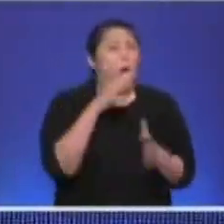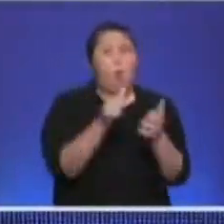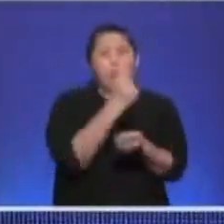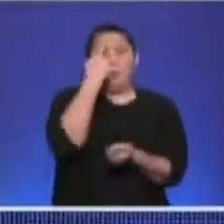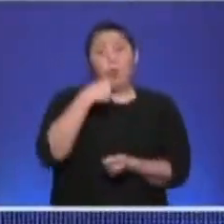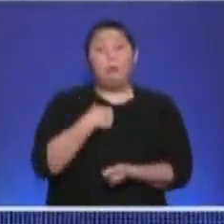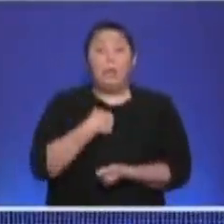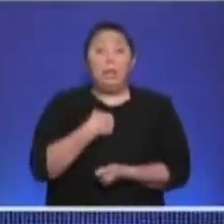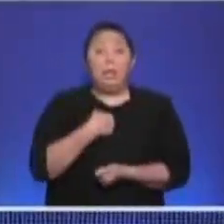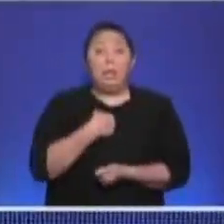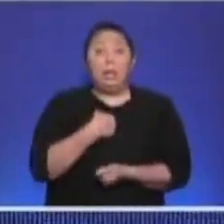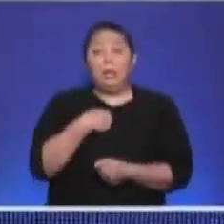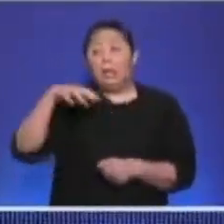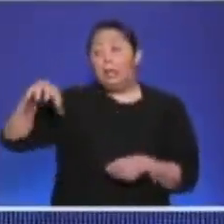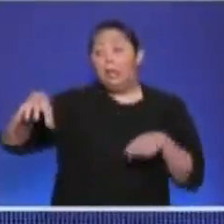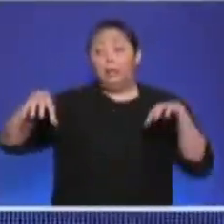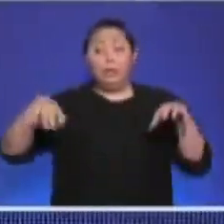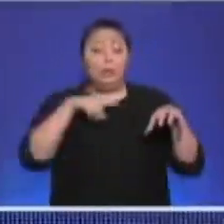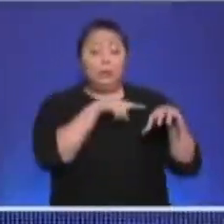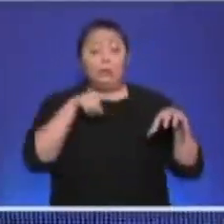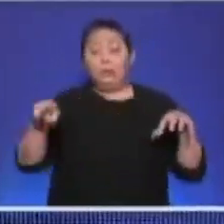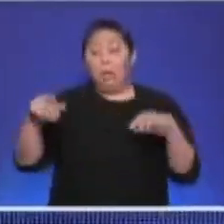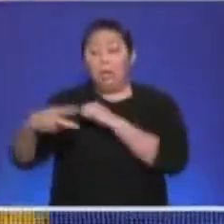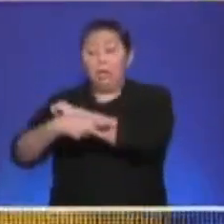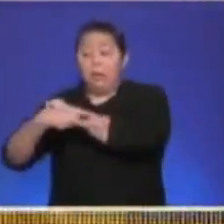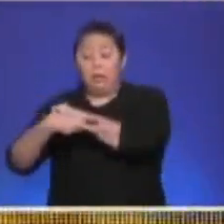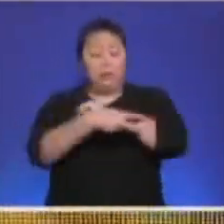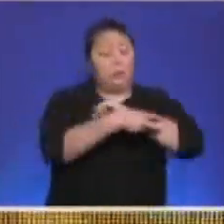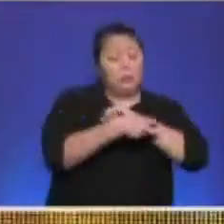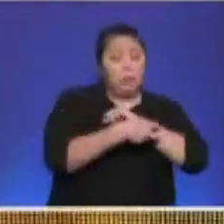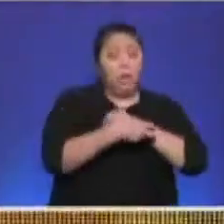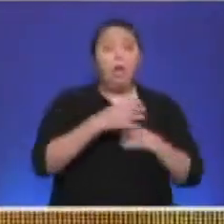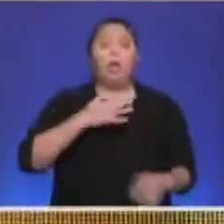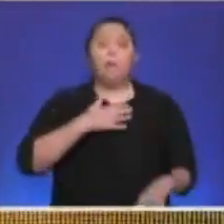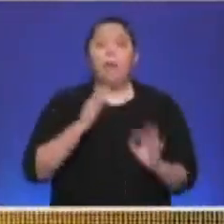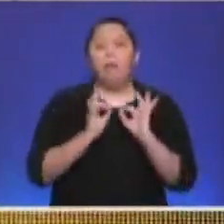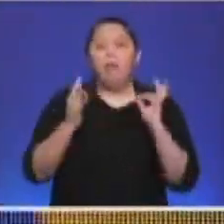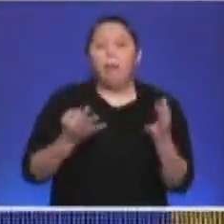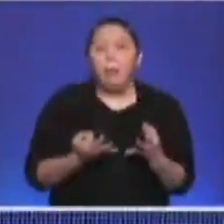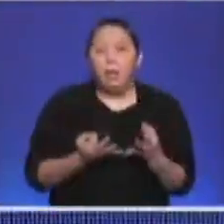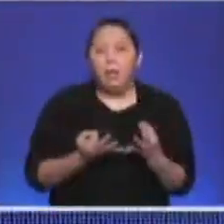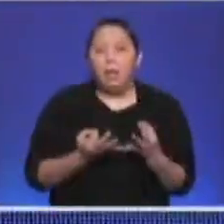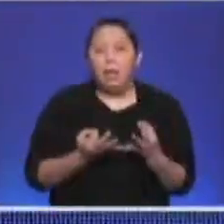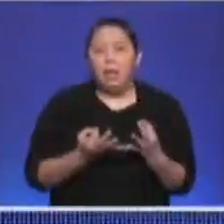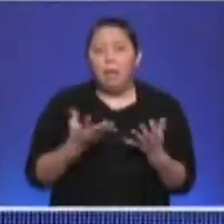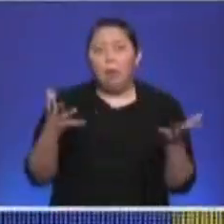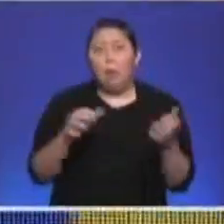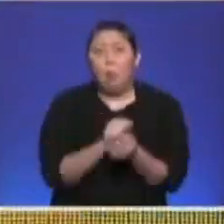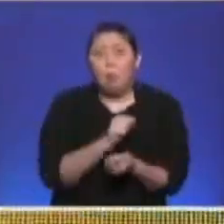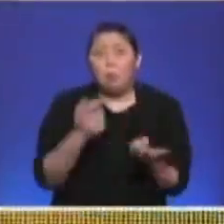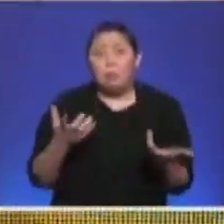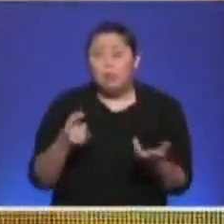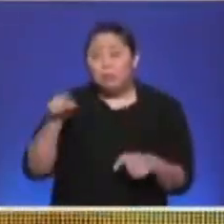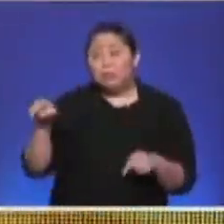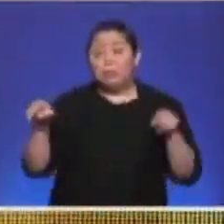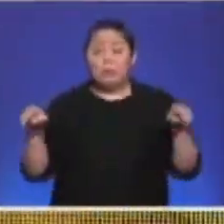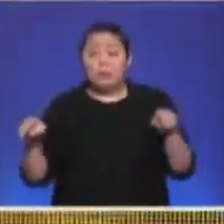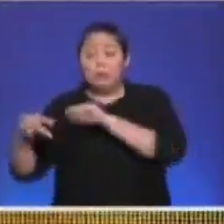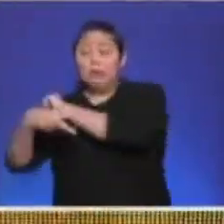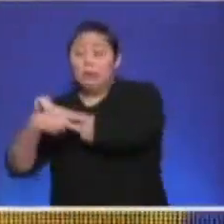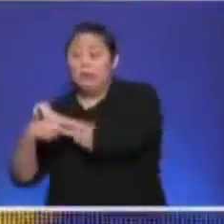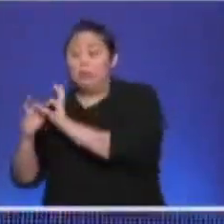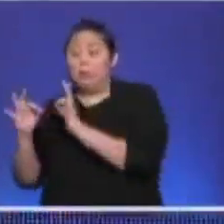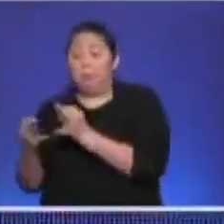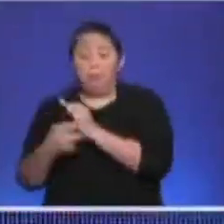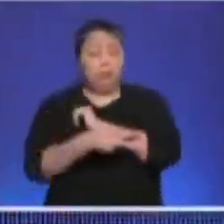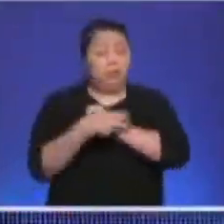dahil yung mga katabi mo nagnanakaw. Maubusan ang iyong pamilya dahil yung katabi mo ay nagnanakaw para sa kanilang